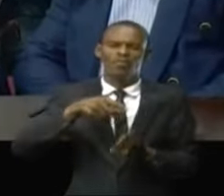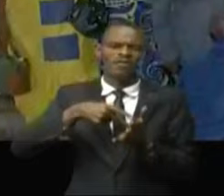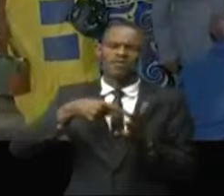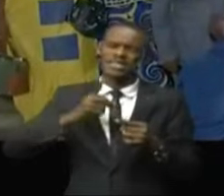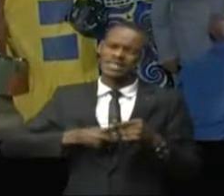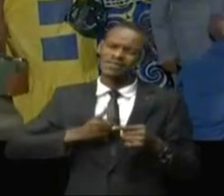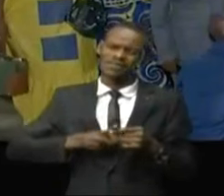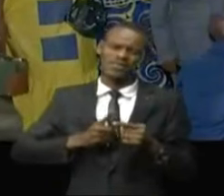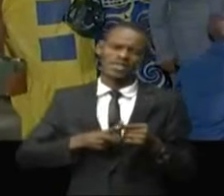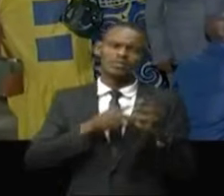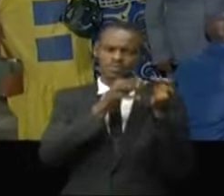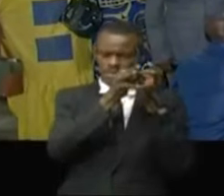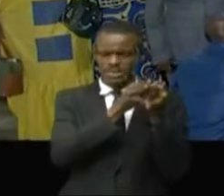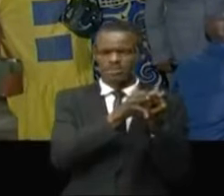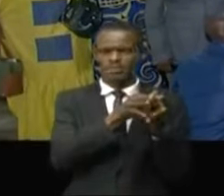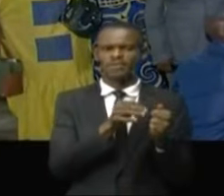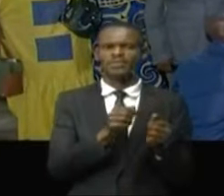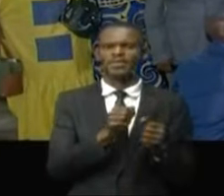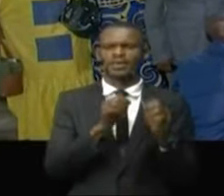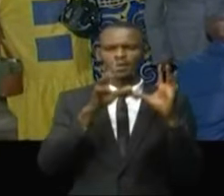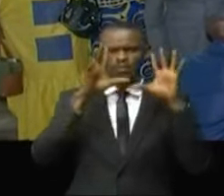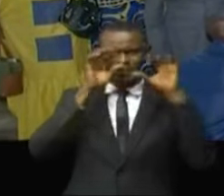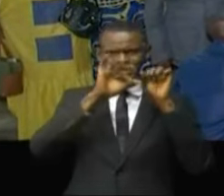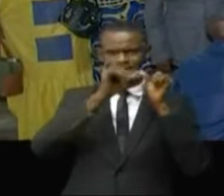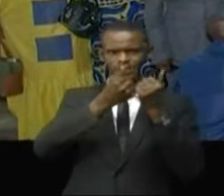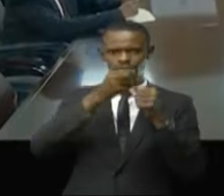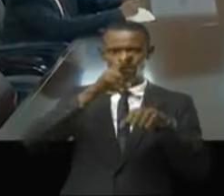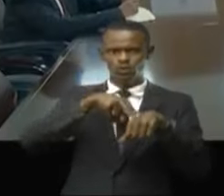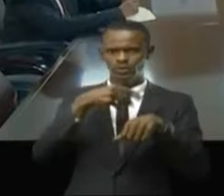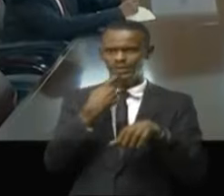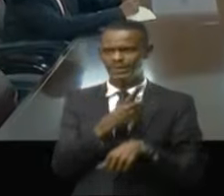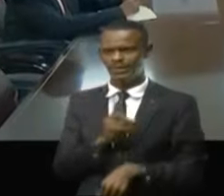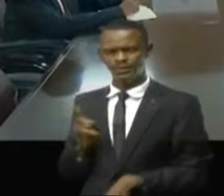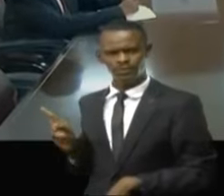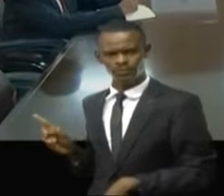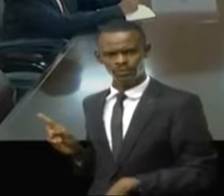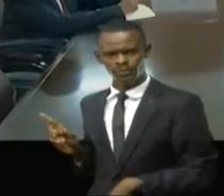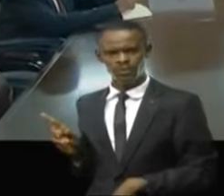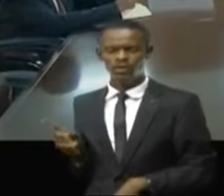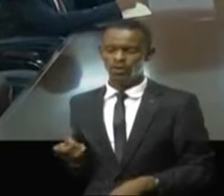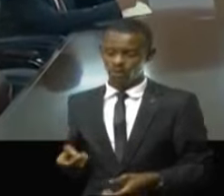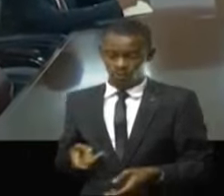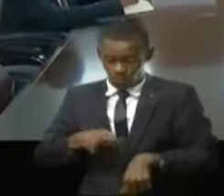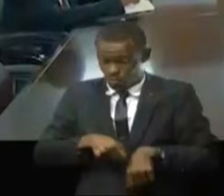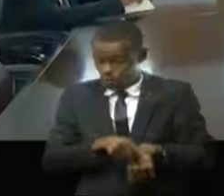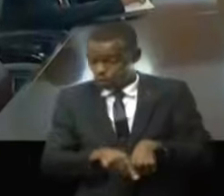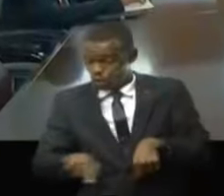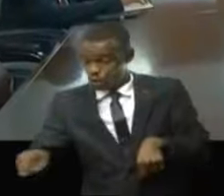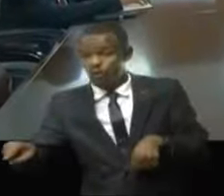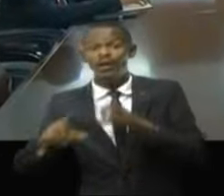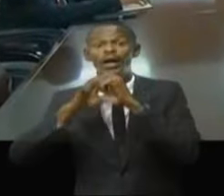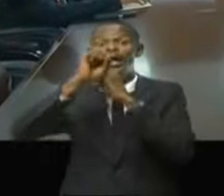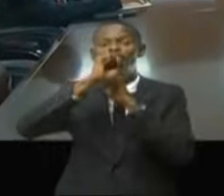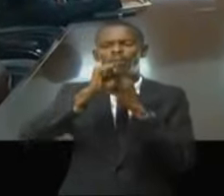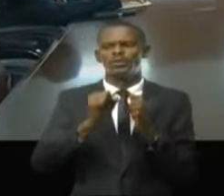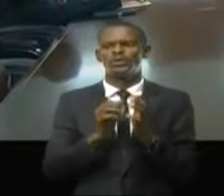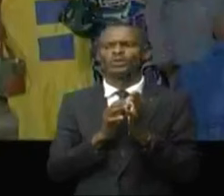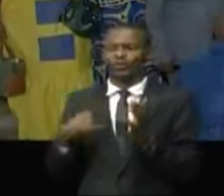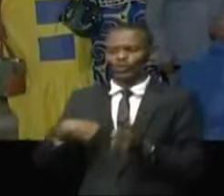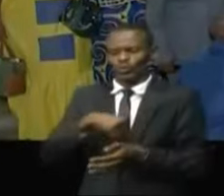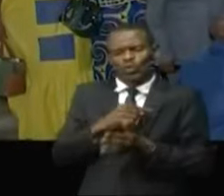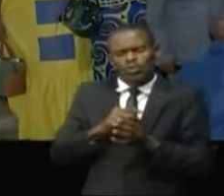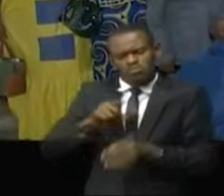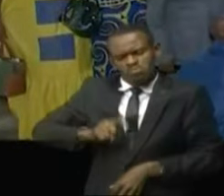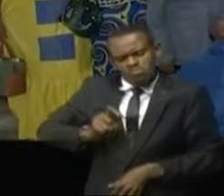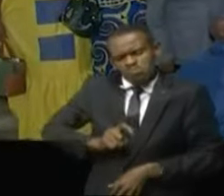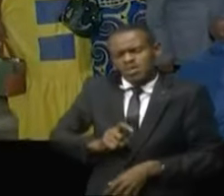moment de pré-campagne. Nous aussi, nous avions besoin de bourgmestres pour qu'on parle de la pré-campagne,